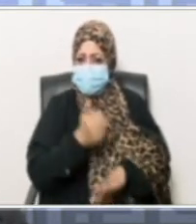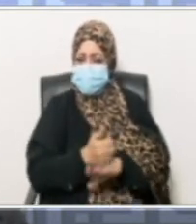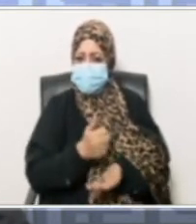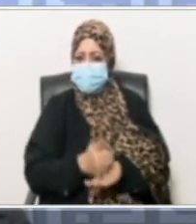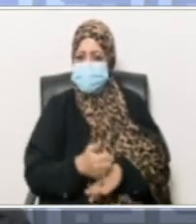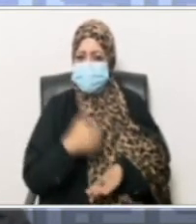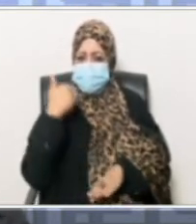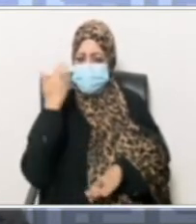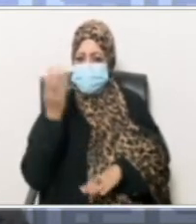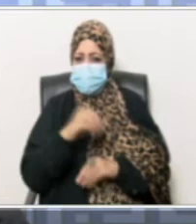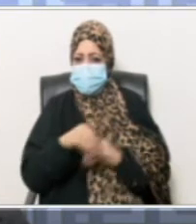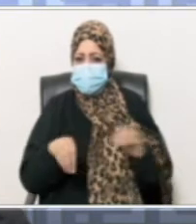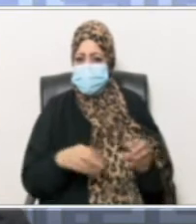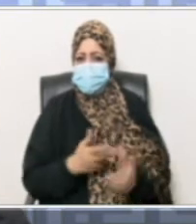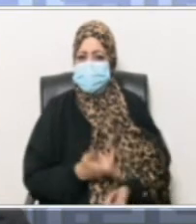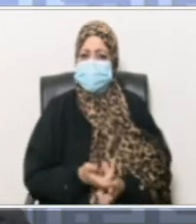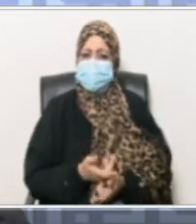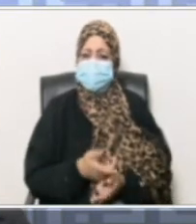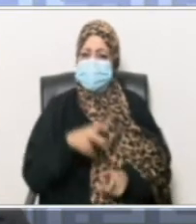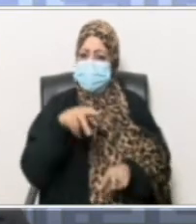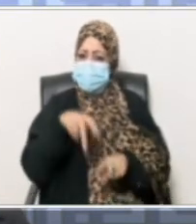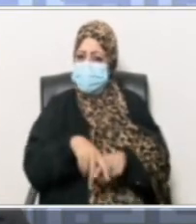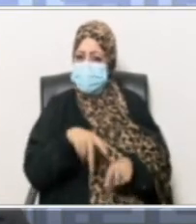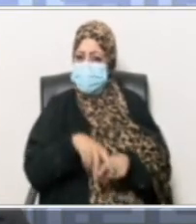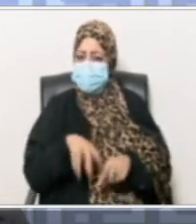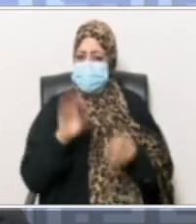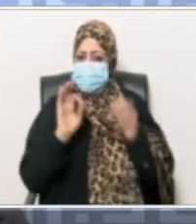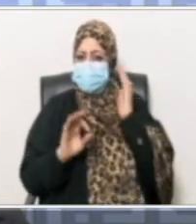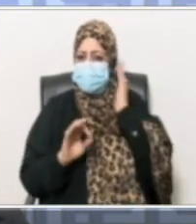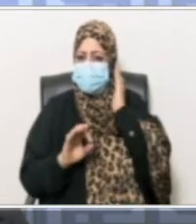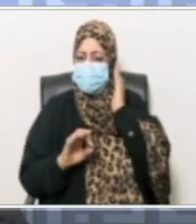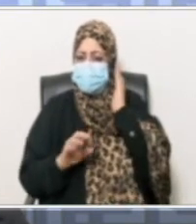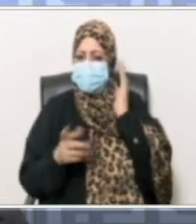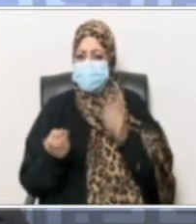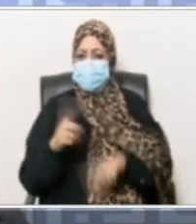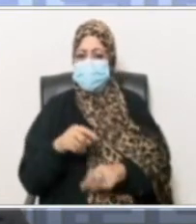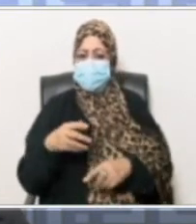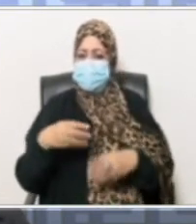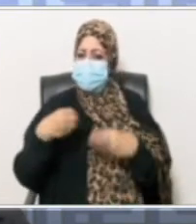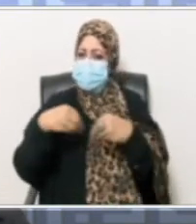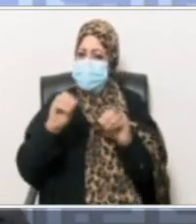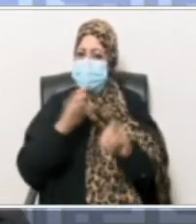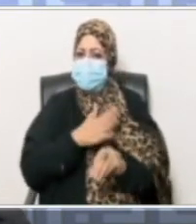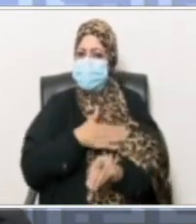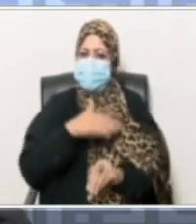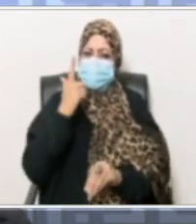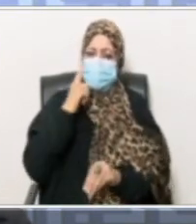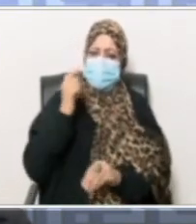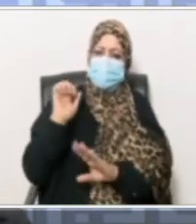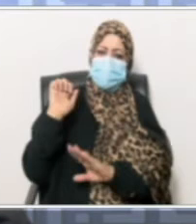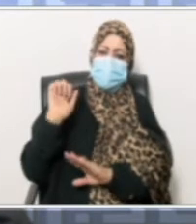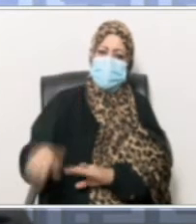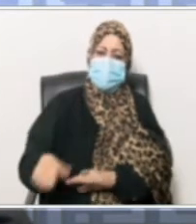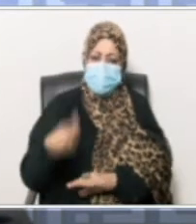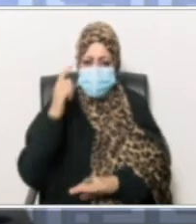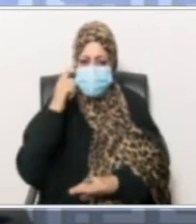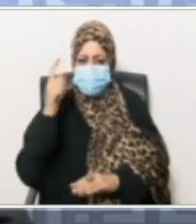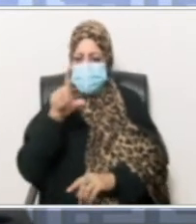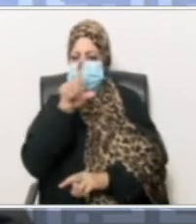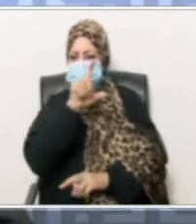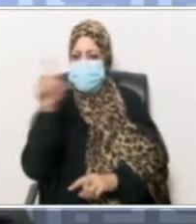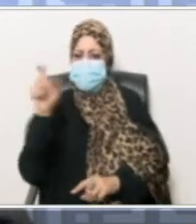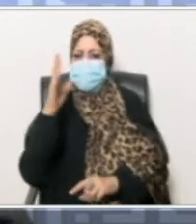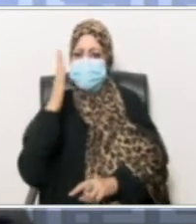حقوقهم ويبيع الوطن، يبيع بلد المسلمين وبلده ويبيعها لأعداء الإسلام